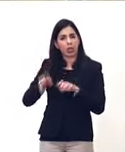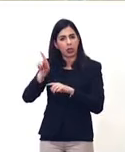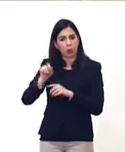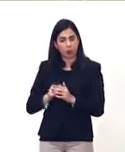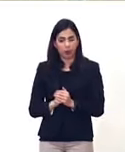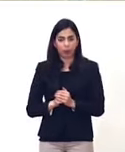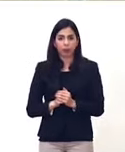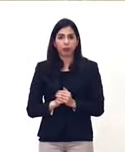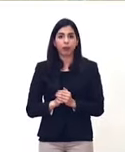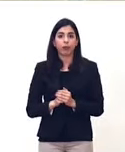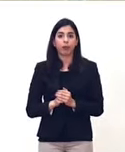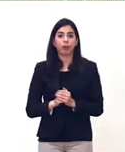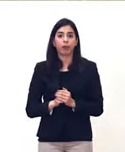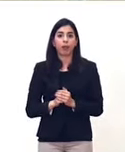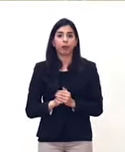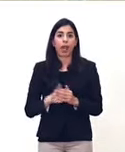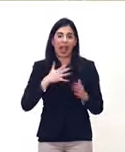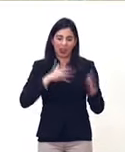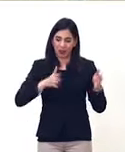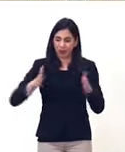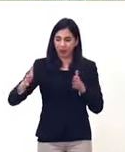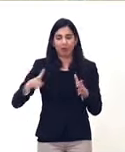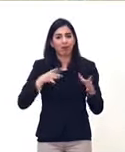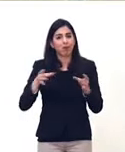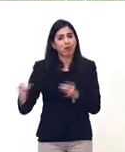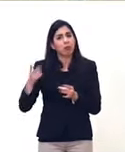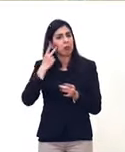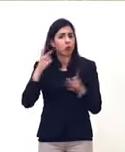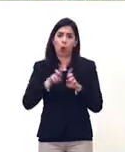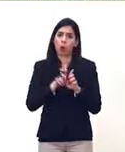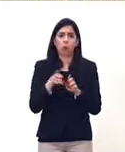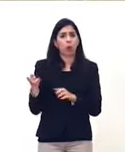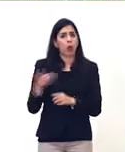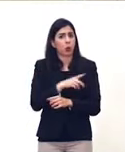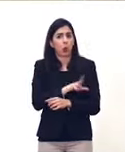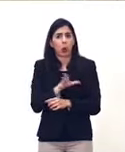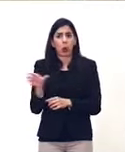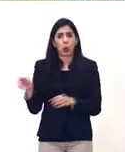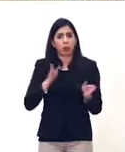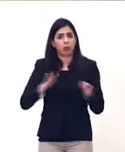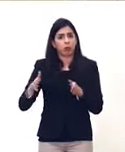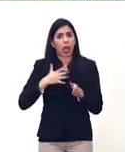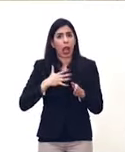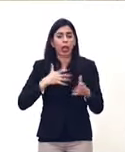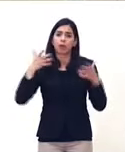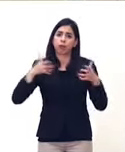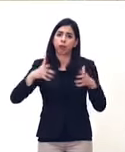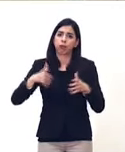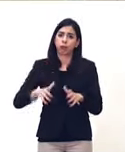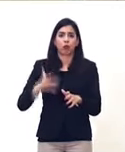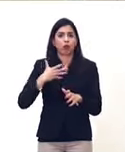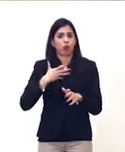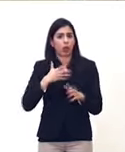gli andamenti dell'incidenza per facilità mostra una decrescita nelle varie fasce d'età vedete che la decrescita ovviamente ha le stesse caratteristiche